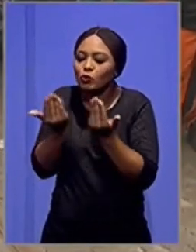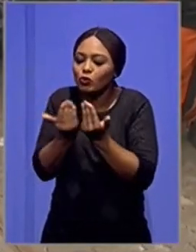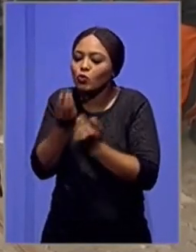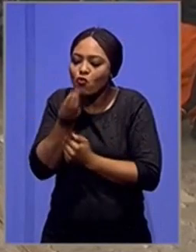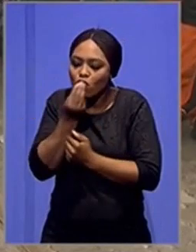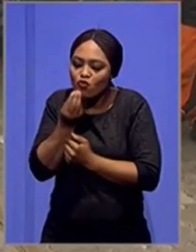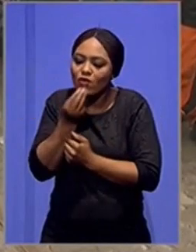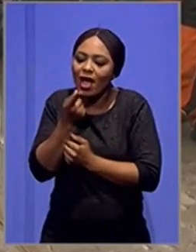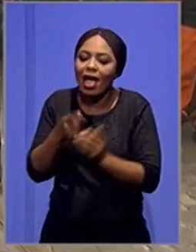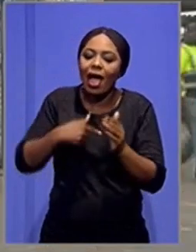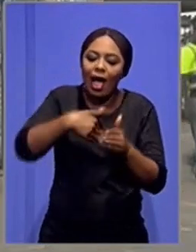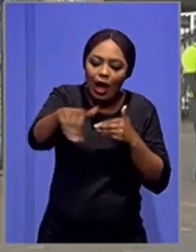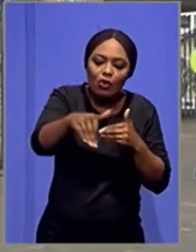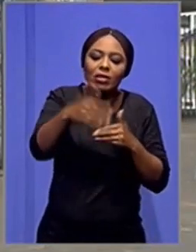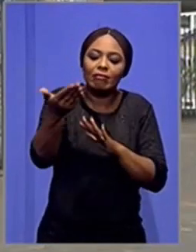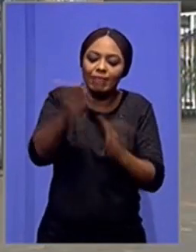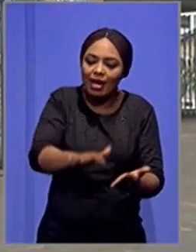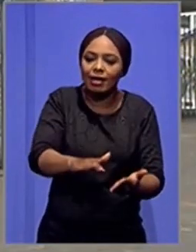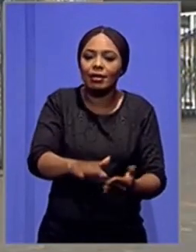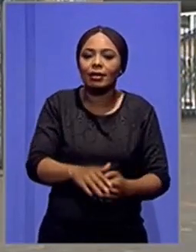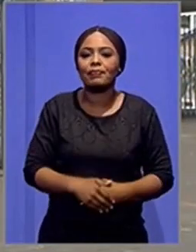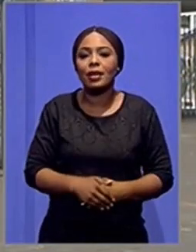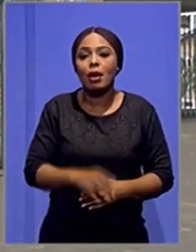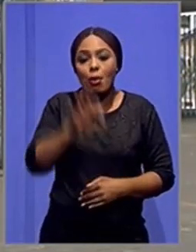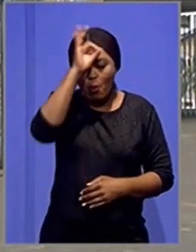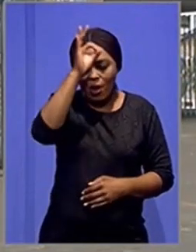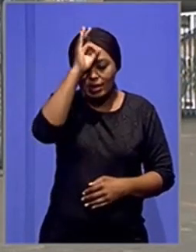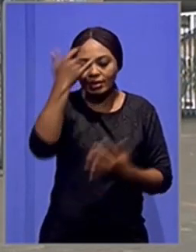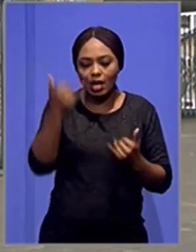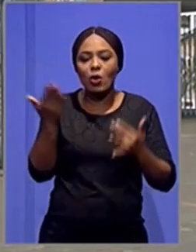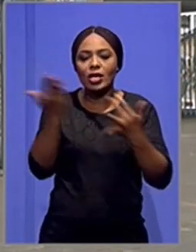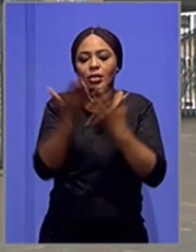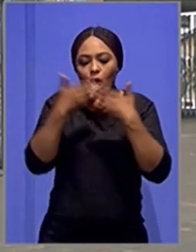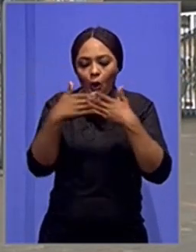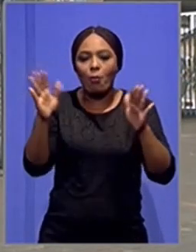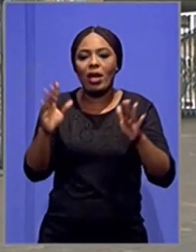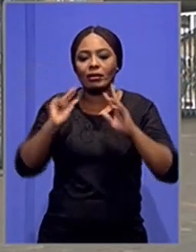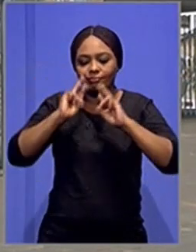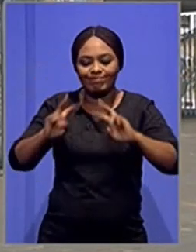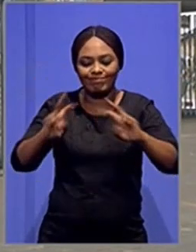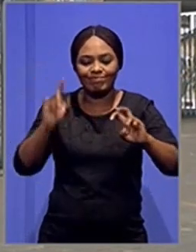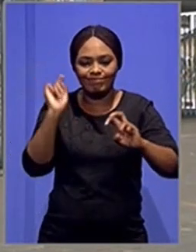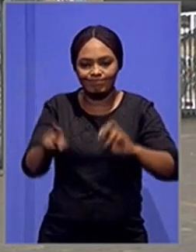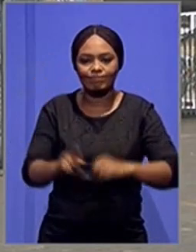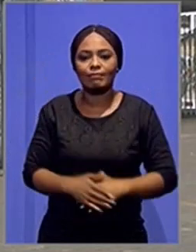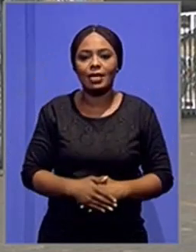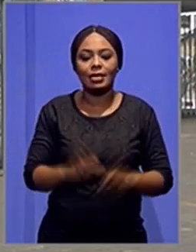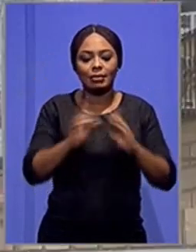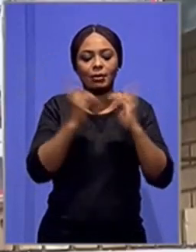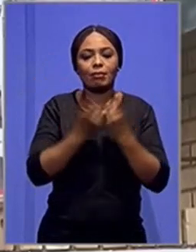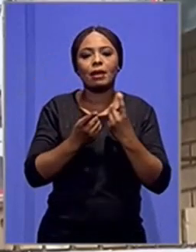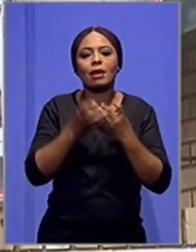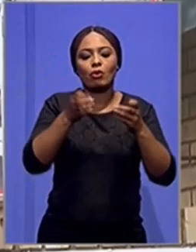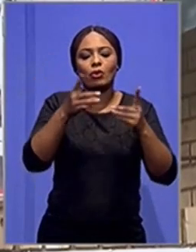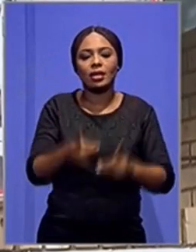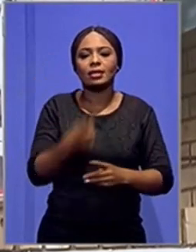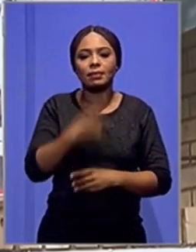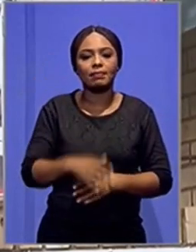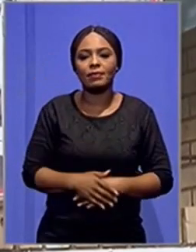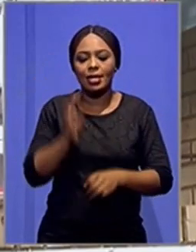se bakileng loso kgabagare lefapha la thuto mo porofenseng le ikwetse gore go nne le tshisibalo